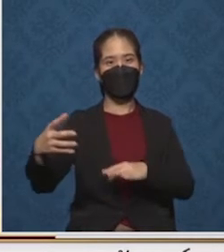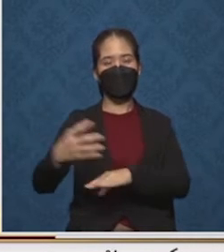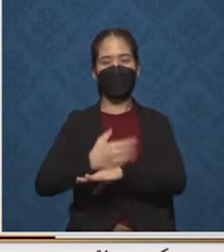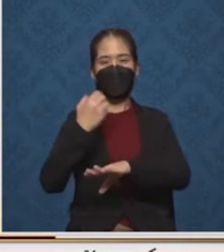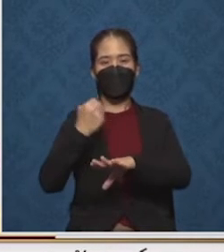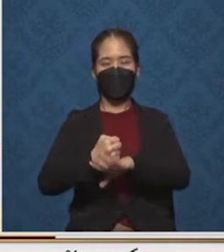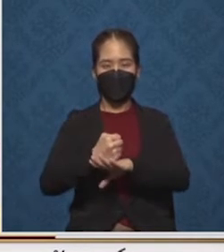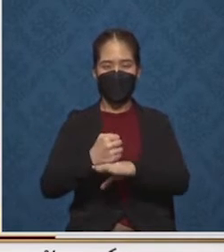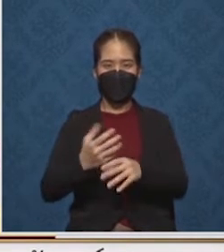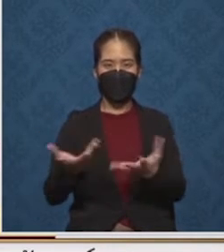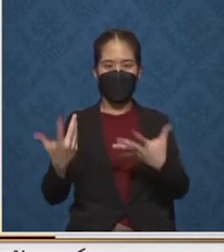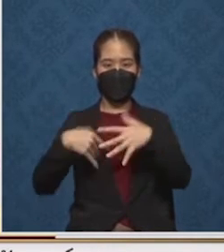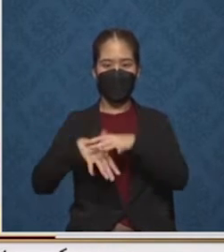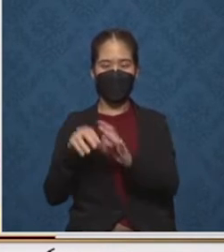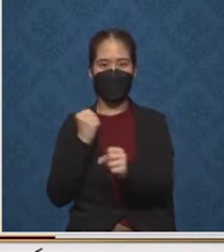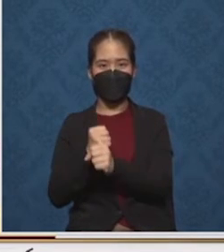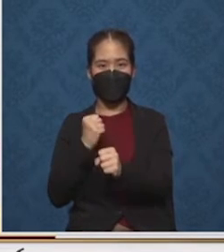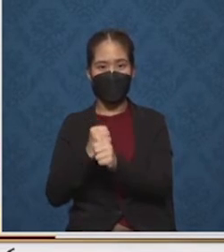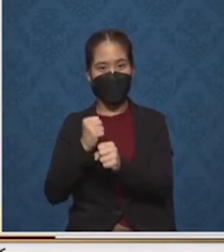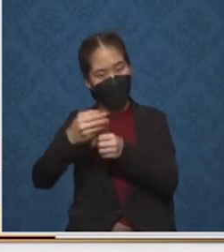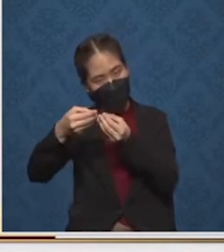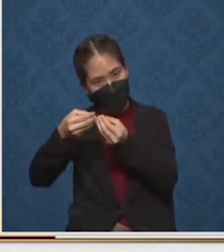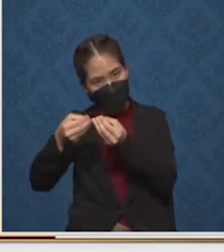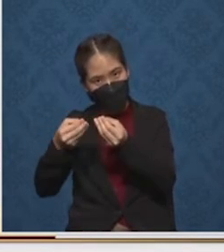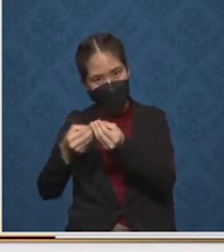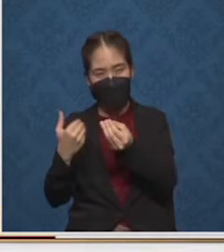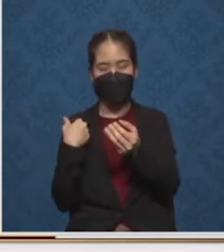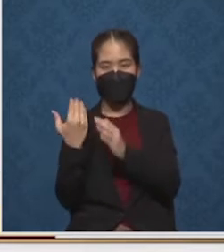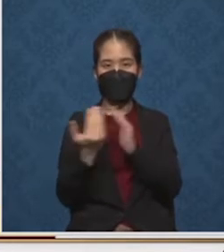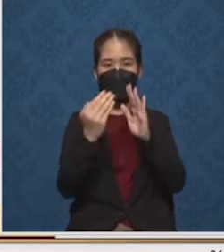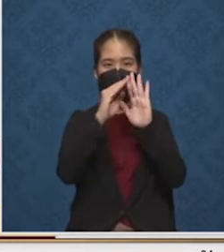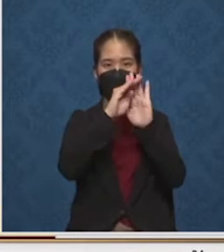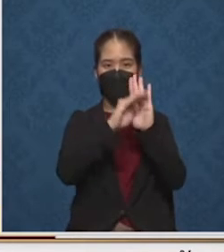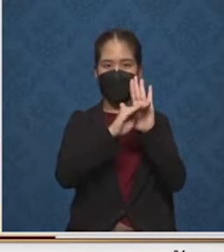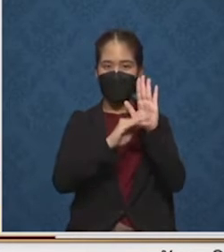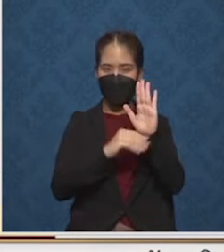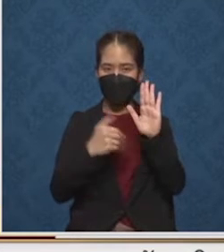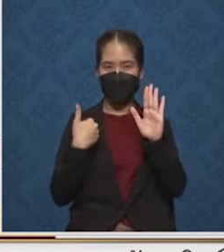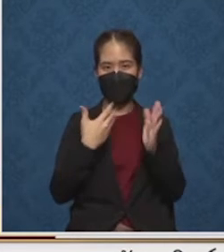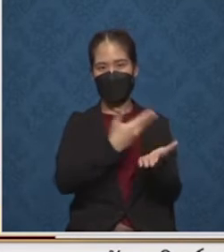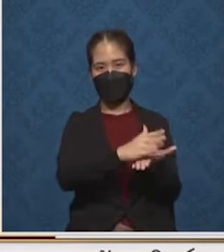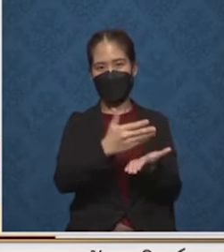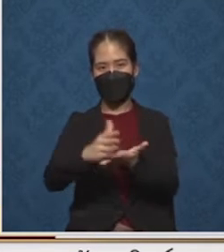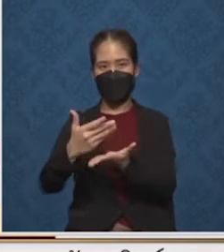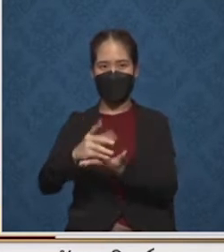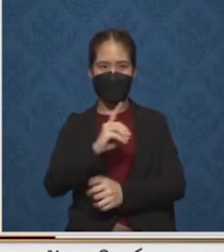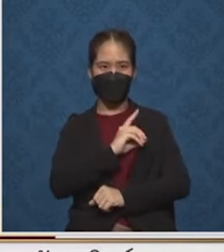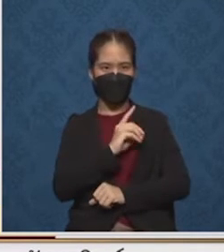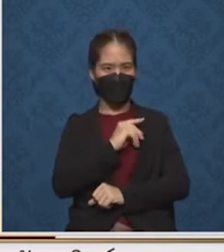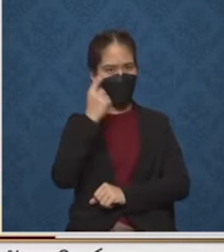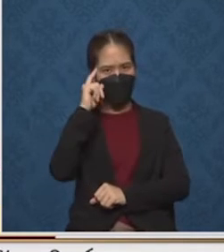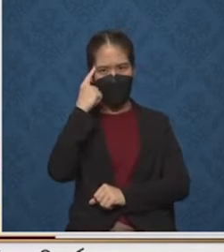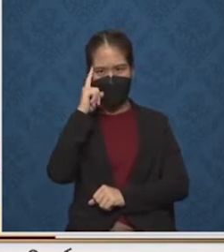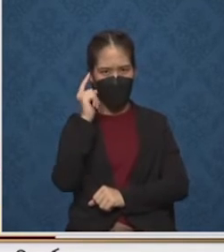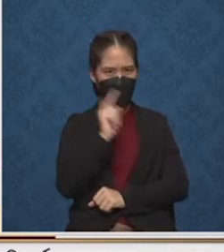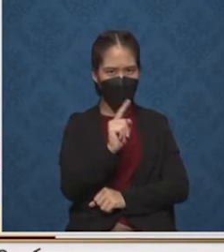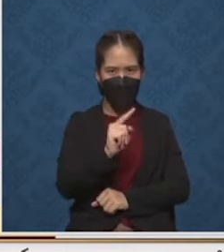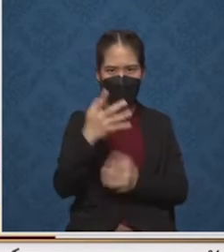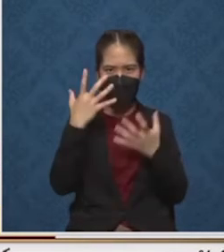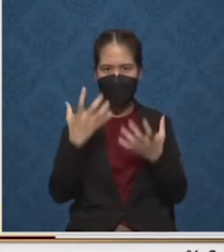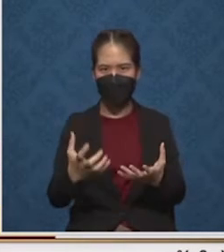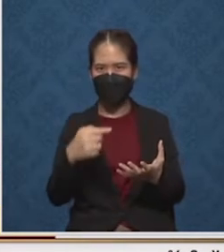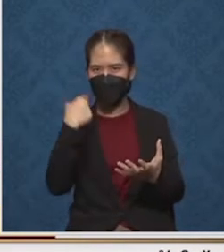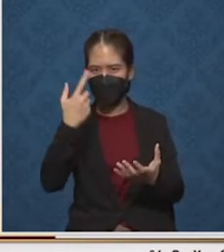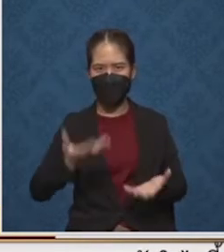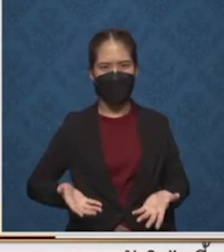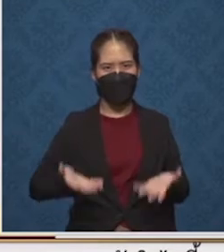ร่วมกันกระทำความผิดอย่างเป็นกระบวนการโดยแบ่งหน้าที่กันทำผมไม่รู้อันไหนจะรุนแรงกว่าการฝ่ายไหน